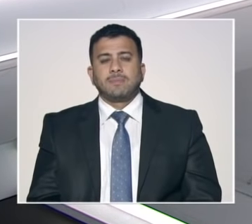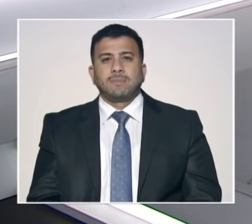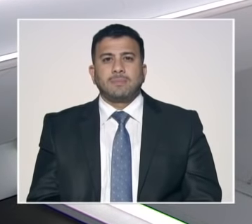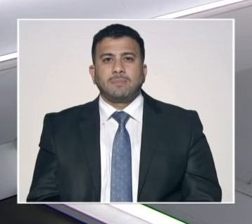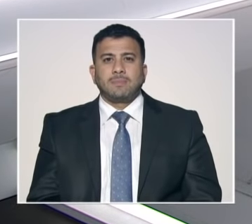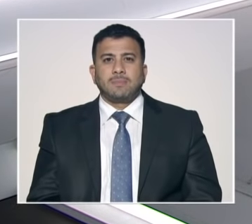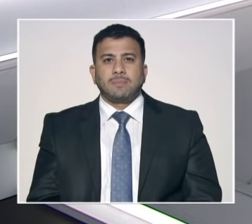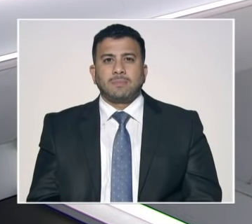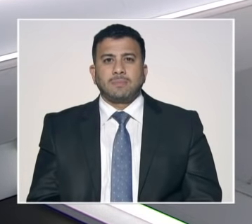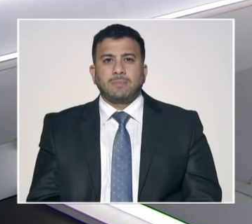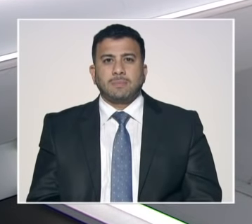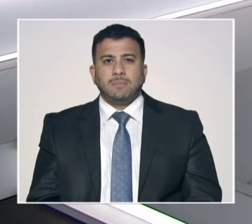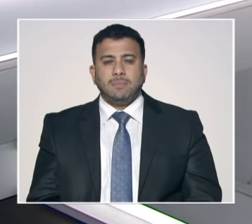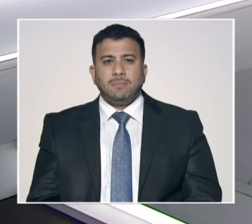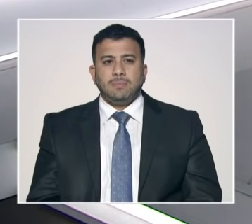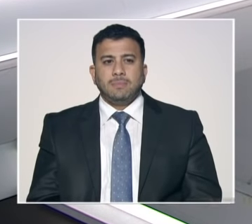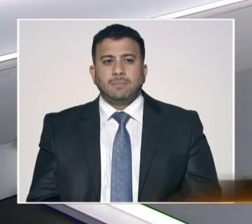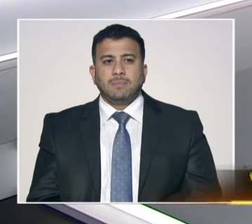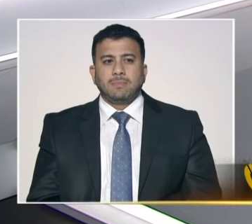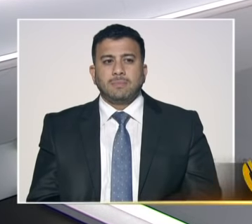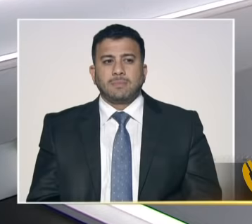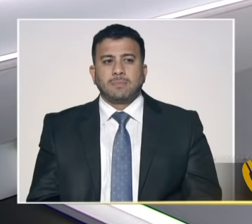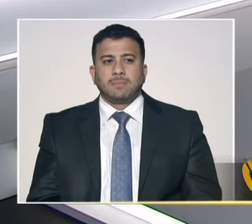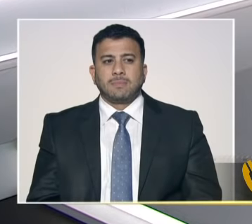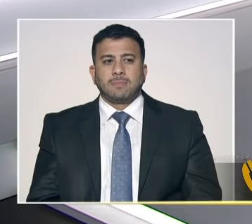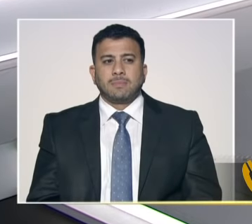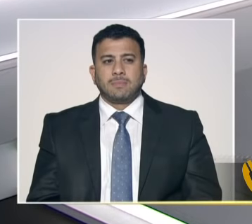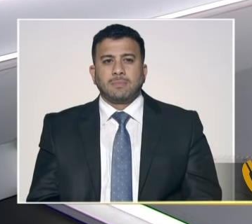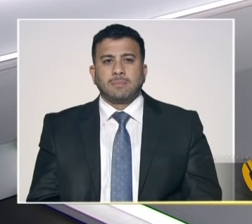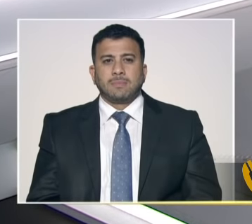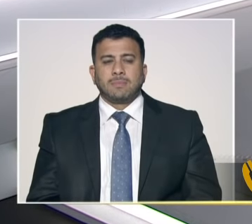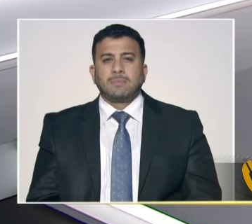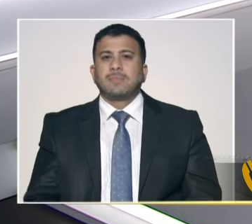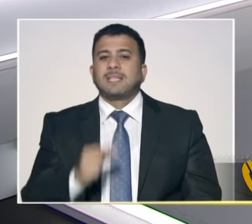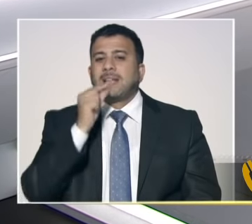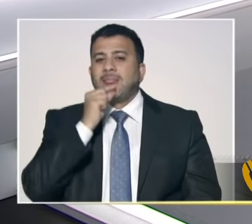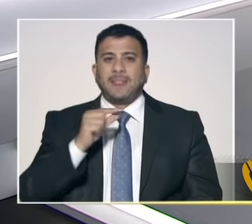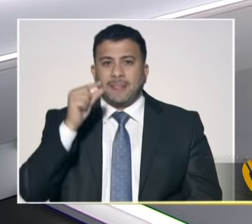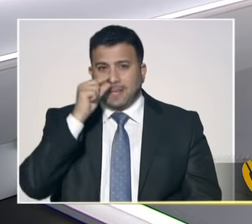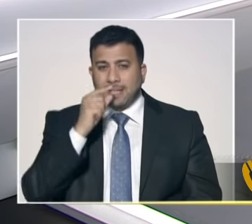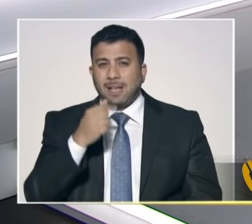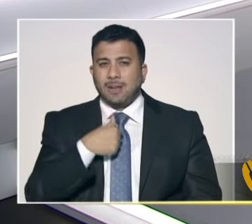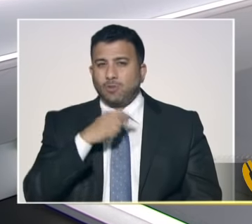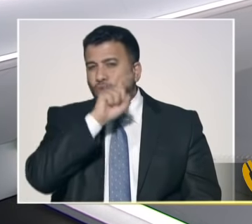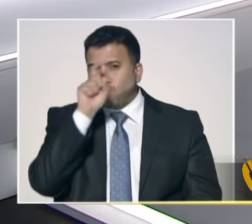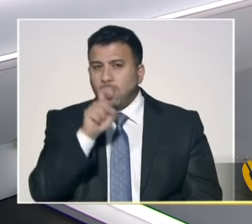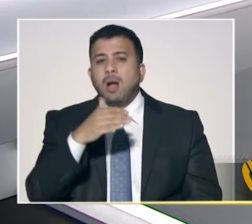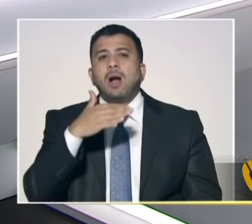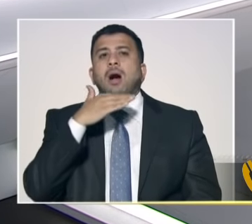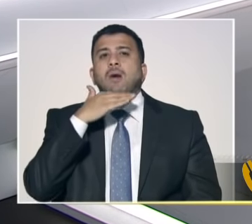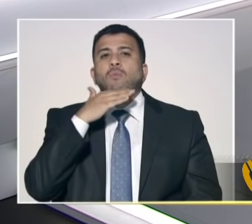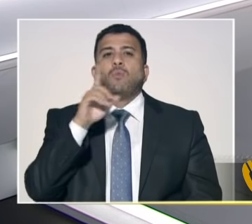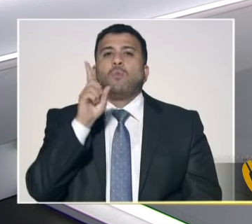أخي. الله يبارك بعمرك. شيخنا سؤال فقهي بخصوص الوالد والوالدة، الله يرحم